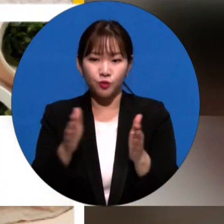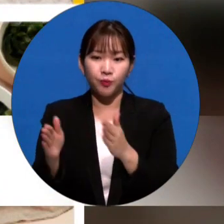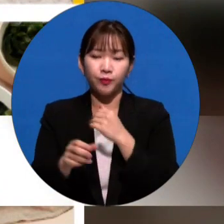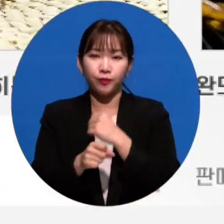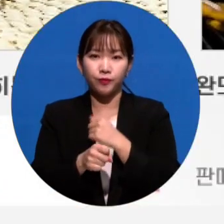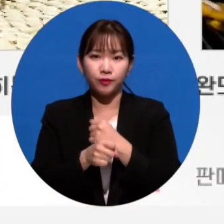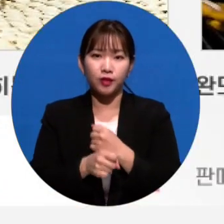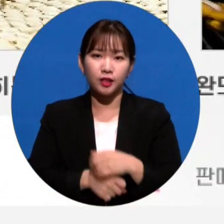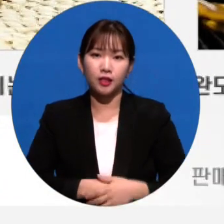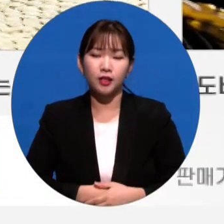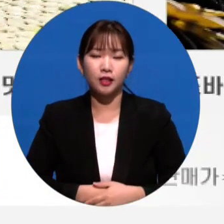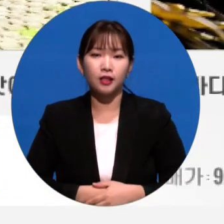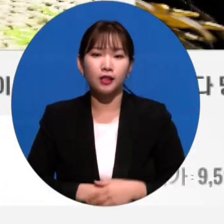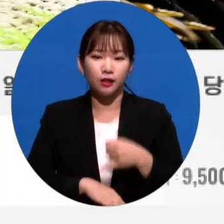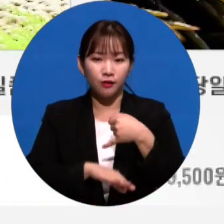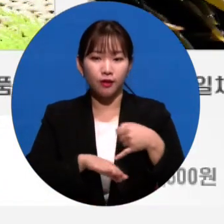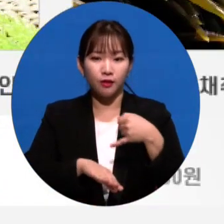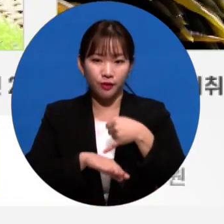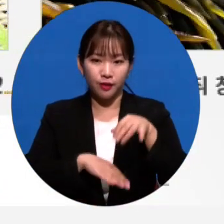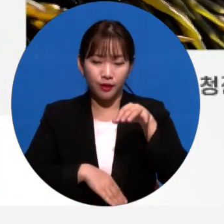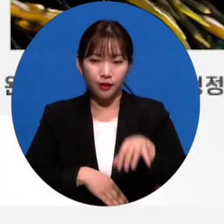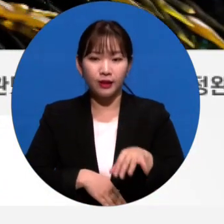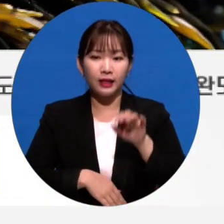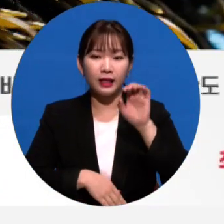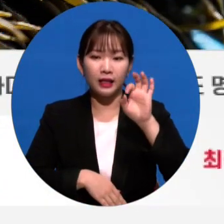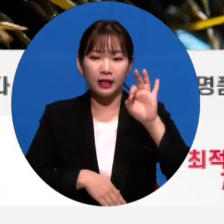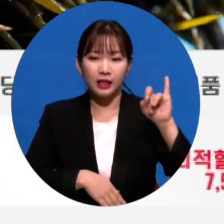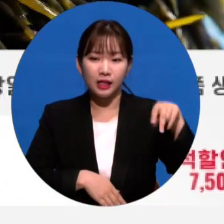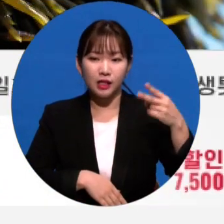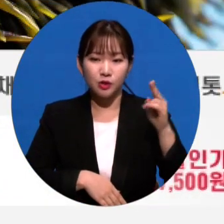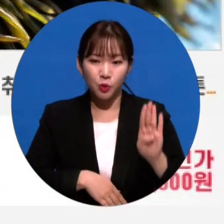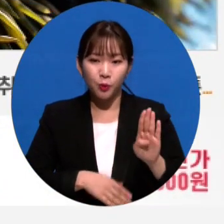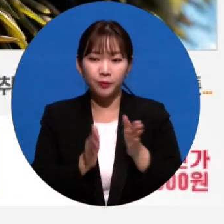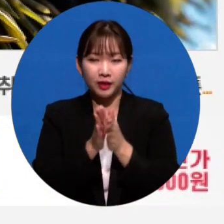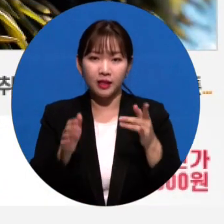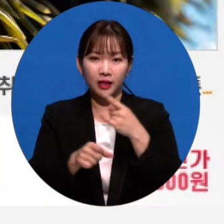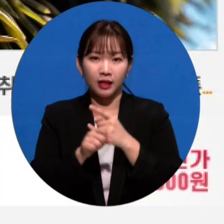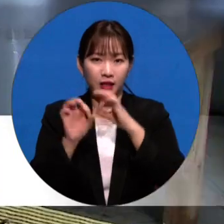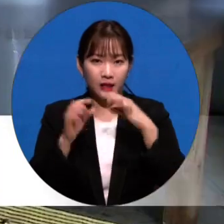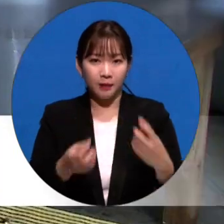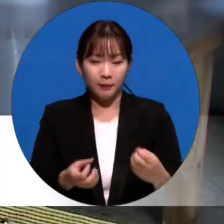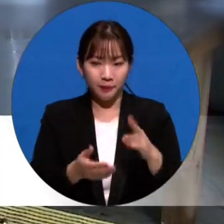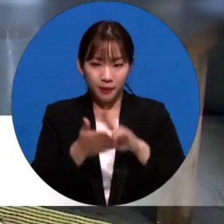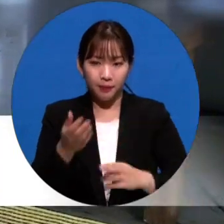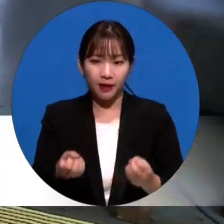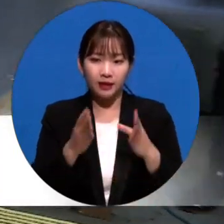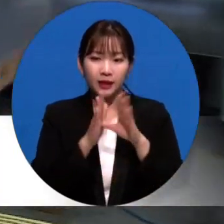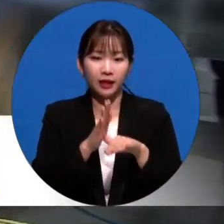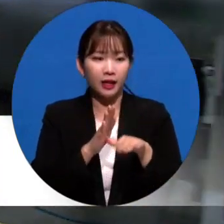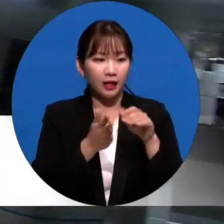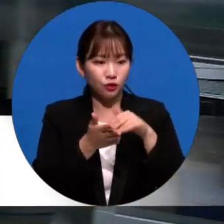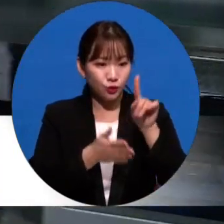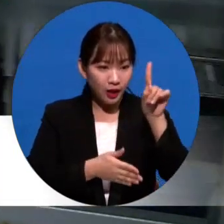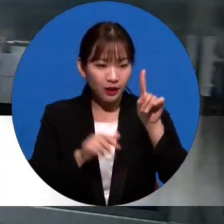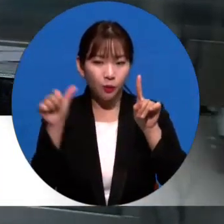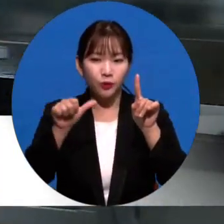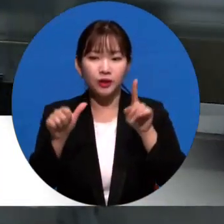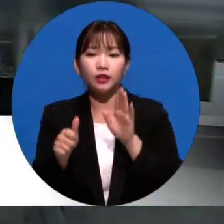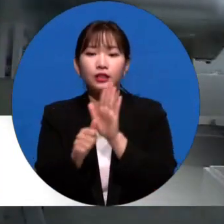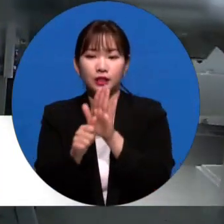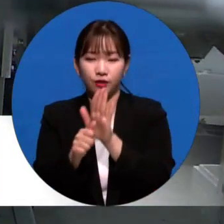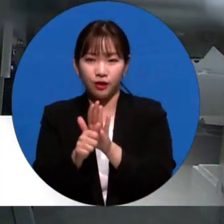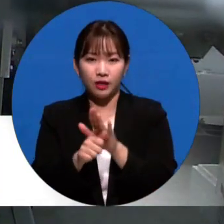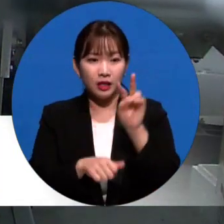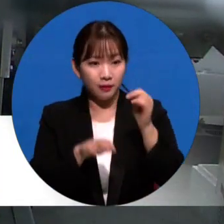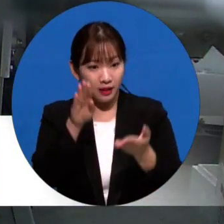마련했습니다. 완도군은 완도군 이숍에서 진행하는 할인 판매 행사에 개당 5천 원을 지원하고